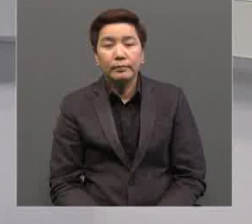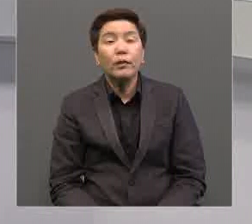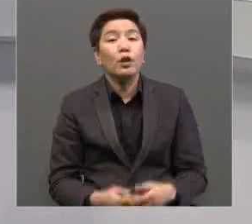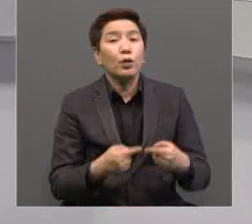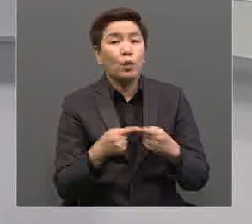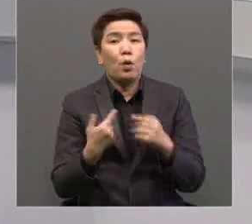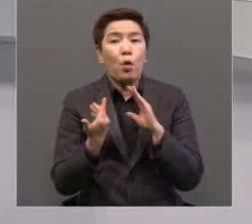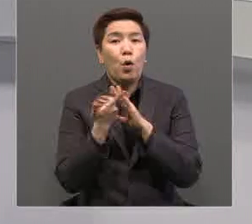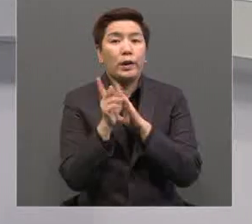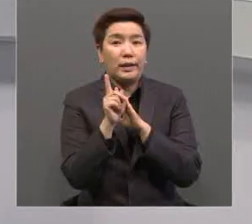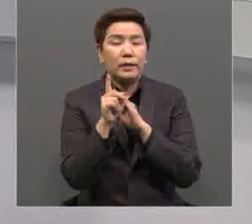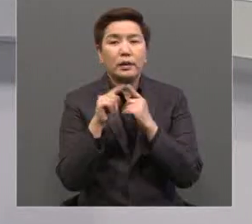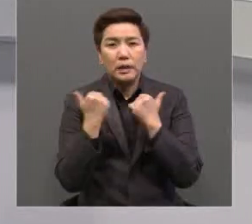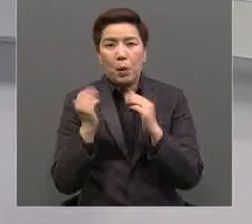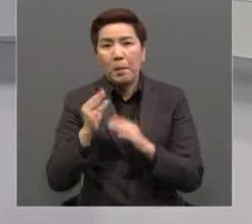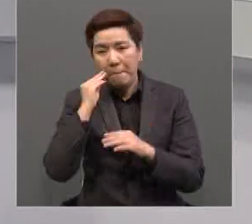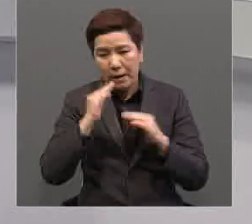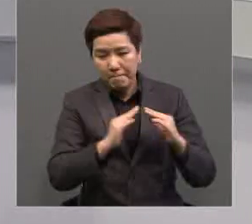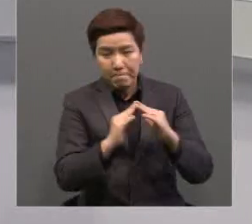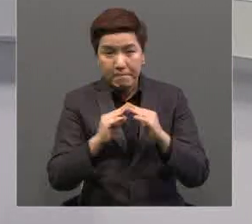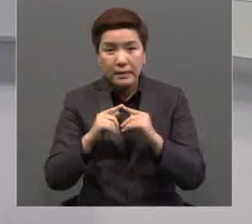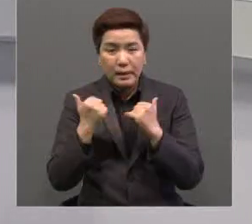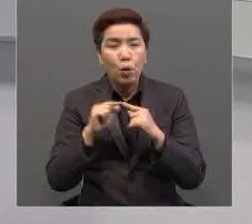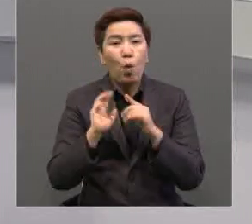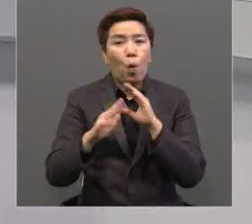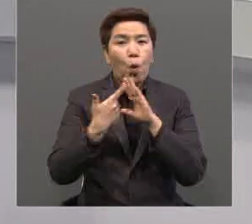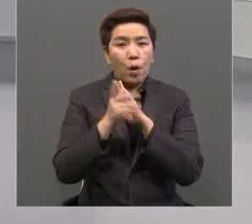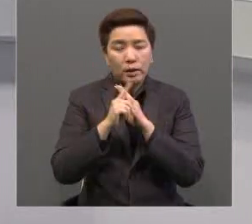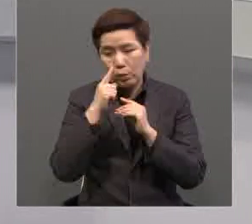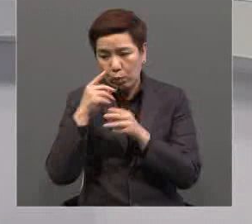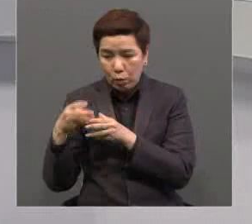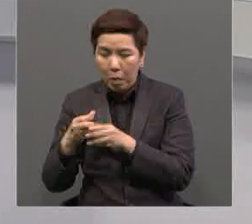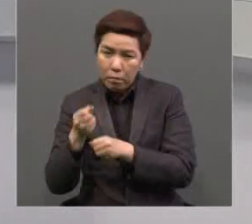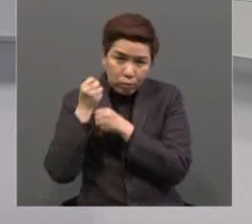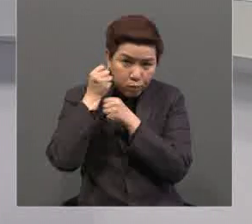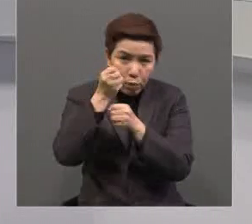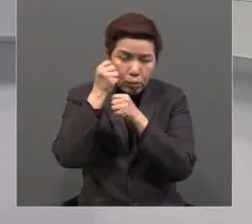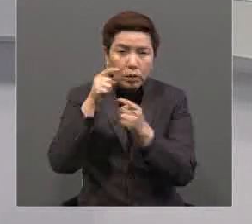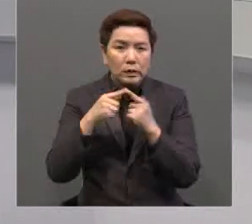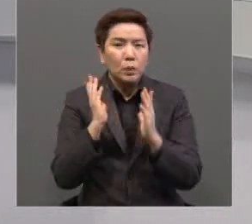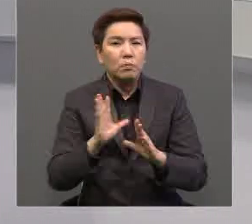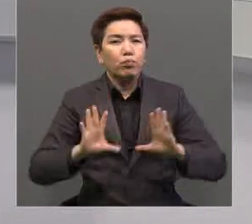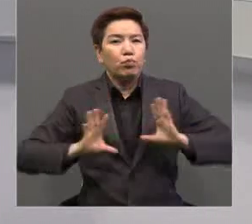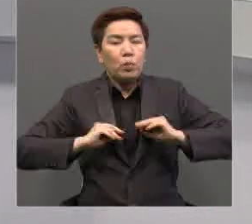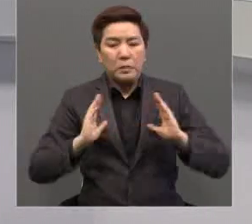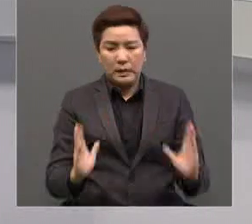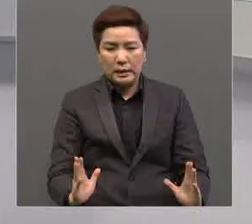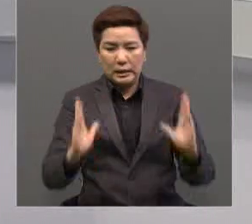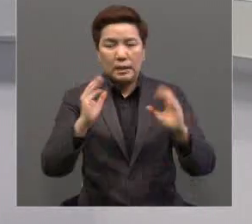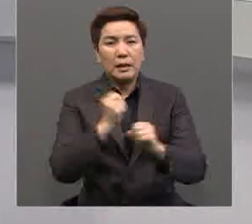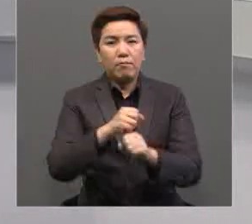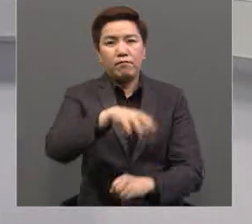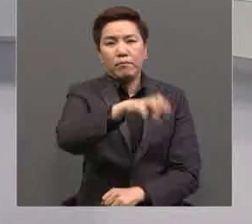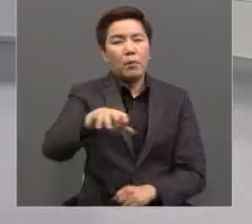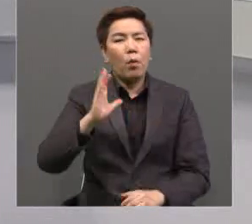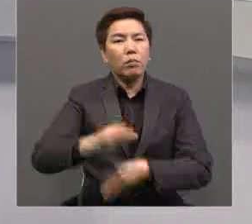ไปต่อกันที่จังหวัดขอนแก่นนะคะมีชาวบ้านในอำเภอมัญจาคีรีค่ะเขารวมตัวกันออกมาประท้วงนะคะเพื่อคัดค้านการสร้างอาคารพาณิชย์